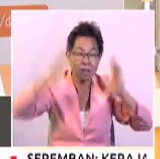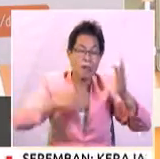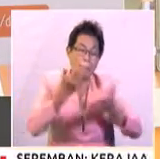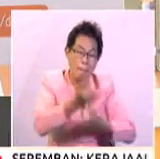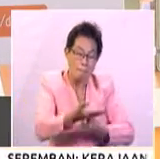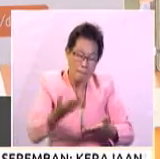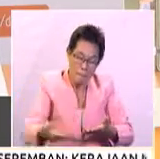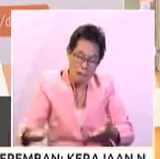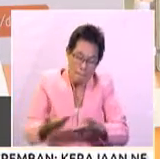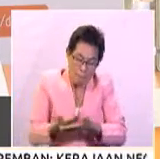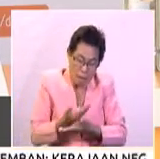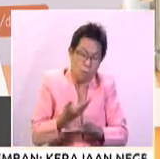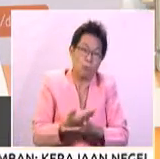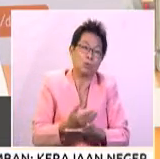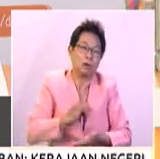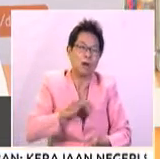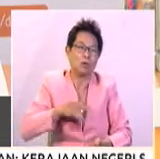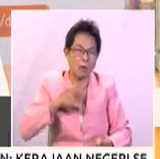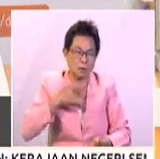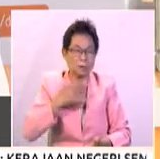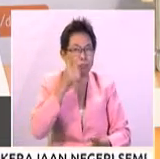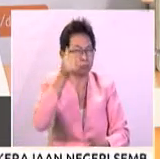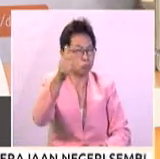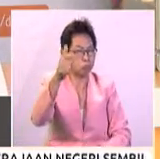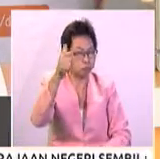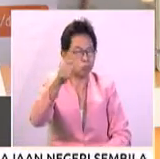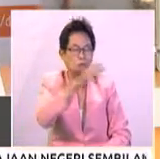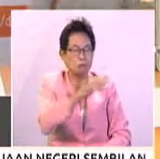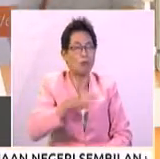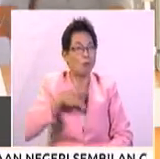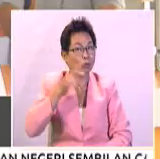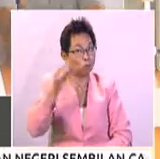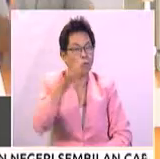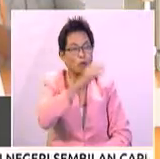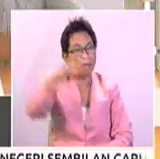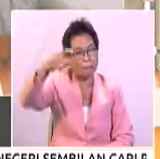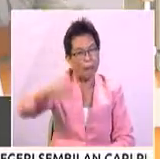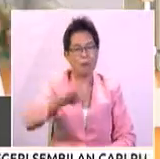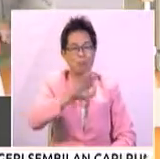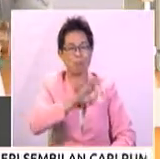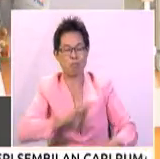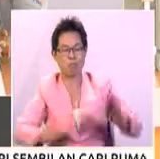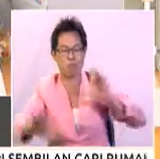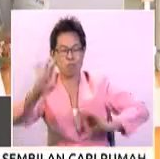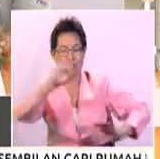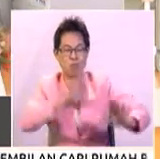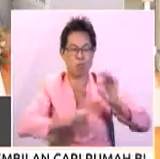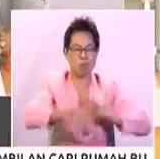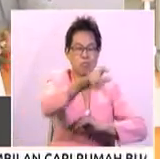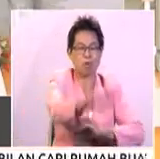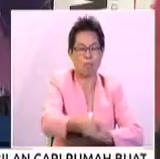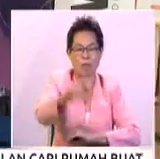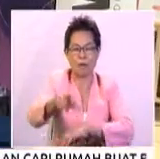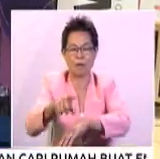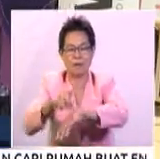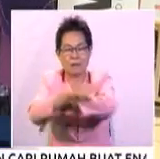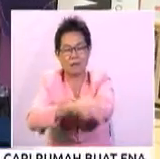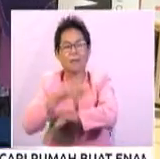baru, tapi insyaAllah saya rasa ini perkara yang begitu baik dan sepatutnya dimanfaatkan oleh ramai pihak penduduk negeri